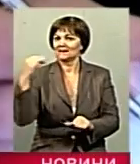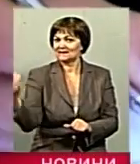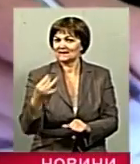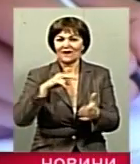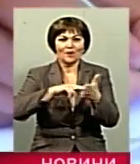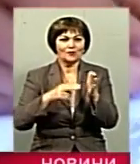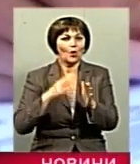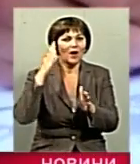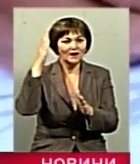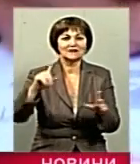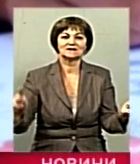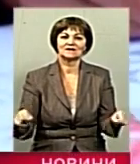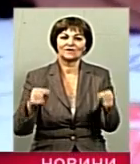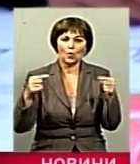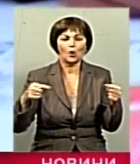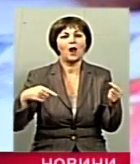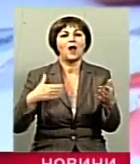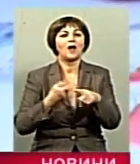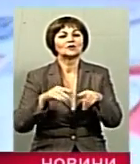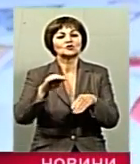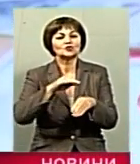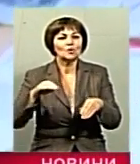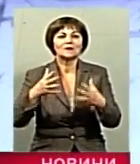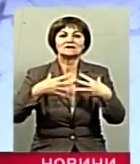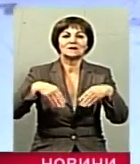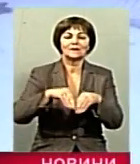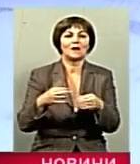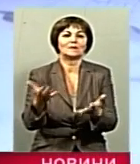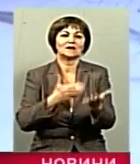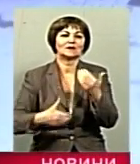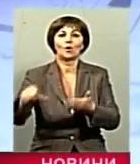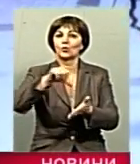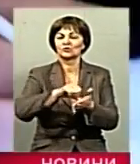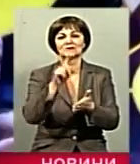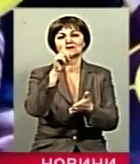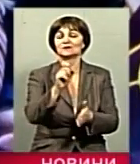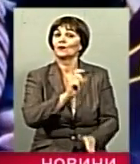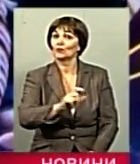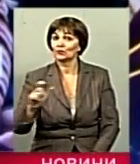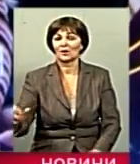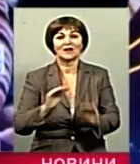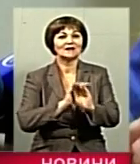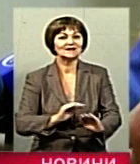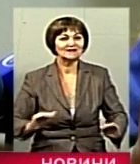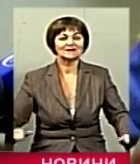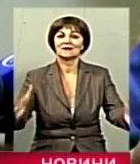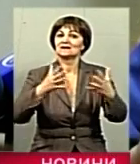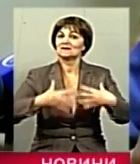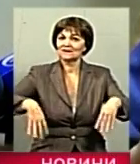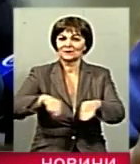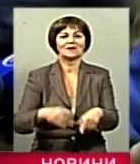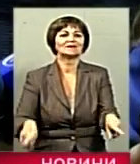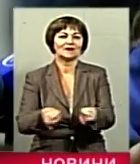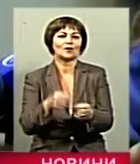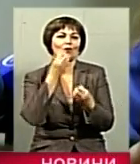проєктів, зокрема створення карти мрій житомирської сім'ї, в якій взяло участь близько 100 людей із дітками, сім'ї. Тобто такий